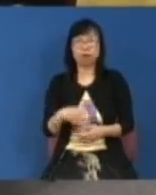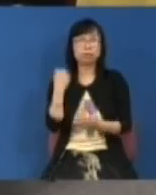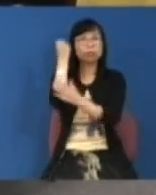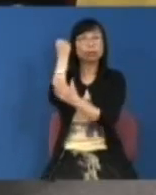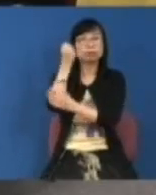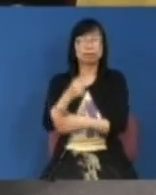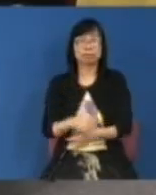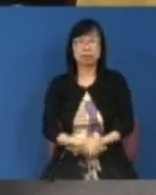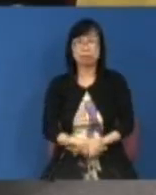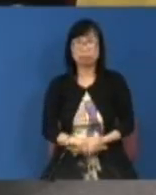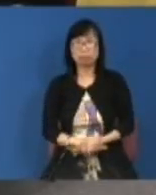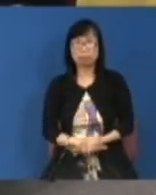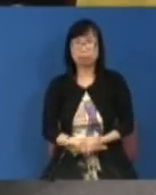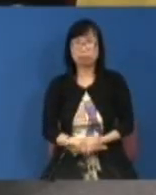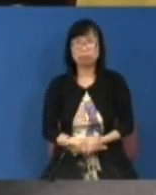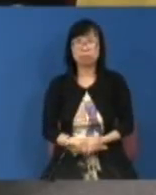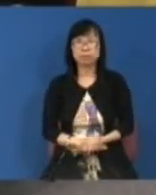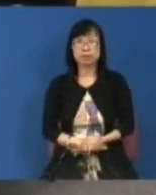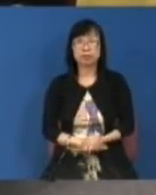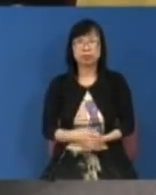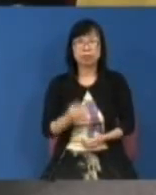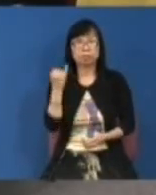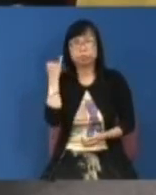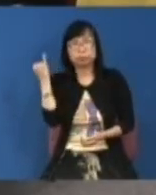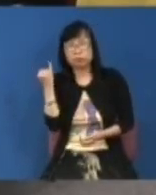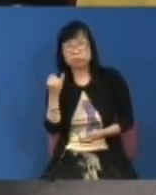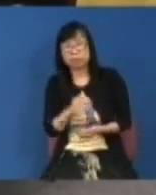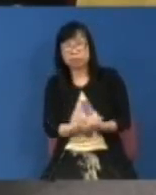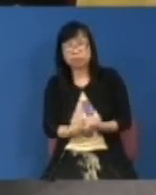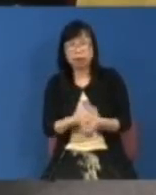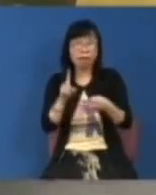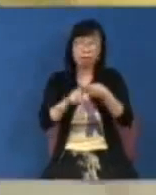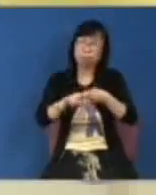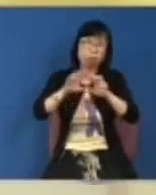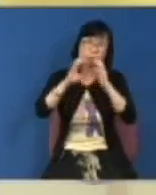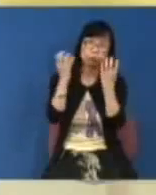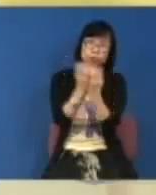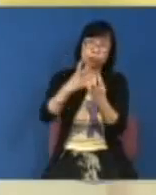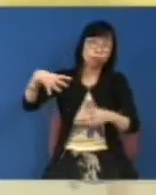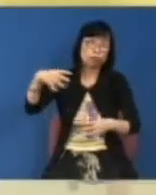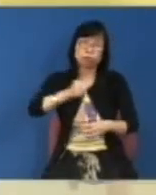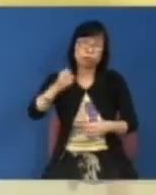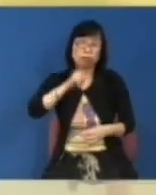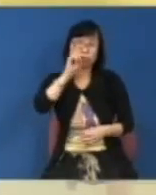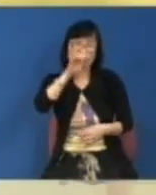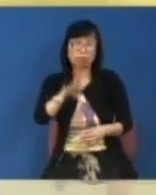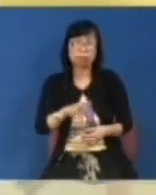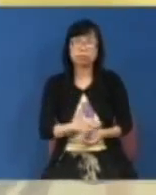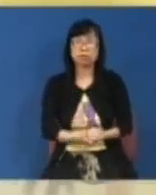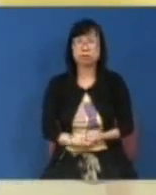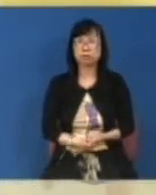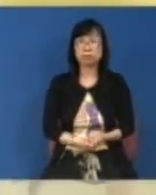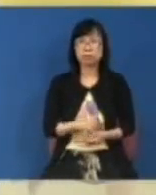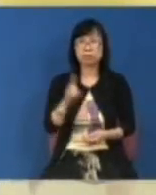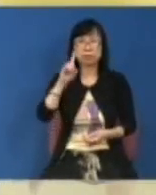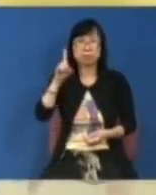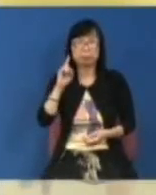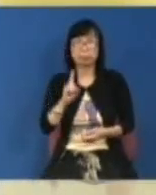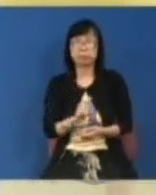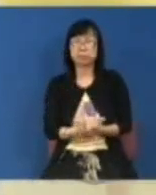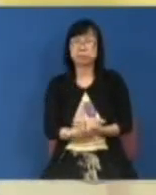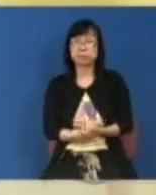瞞？呢、這個金地的説話，我不知道李永達真係佢講緊乜嘢啊，哥？咁佢話哦，金地話佢哋用公民不服權